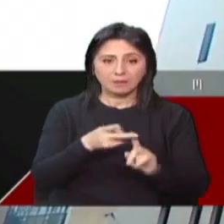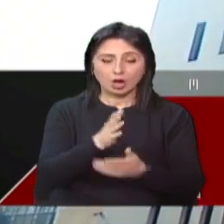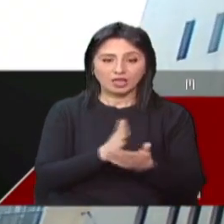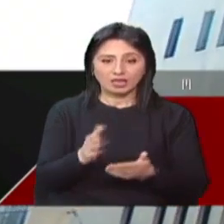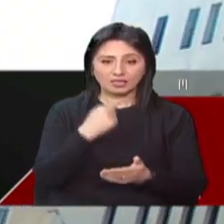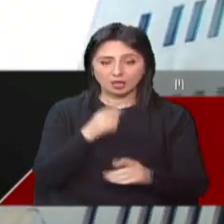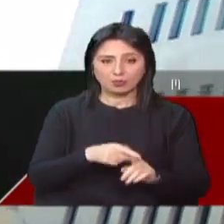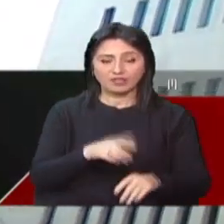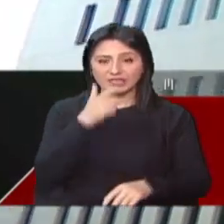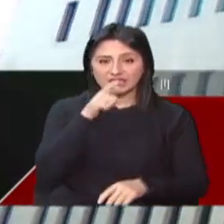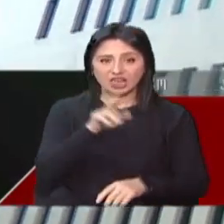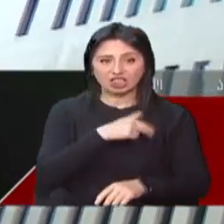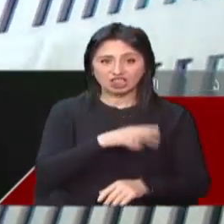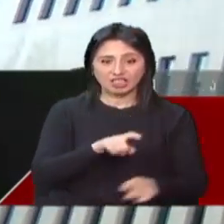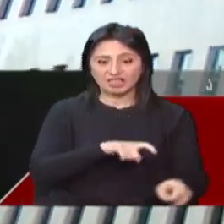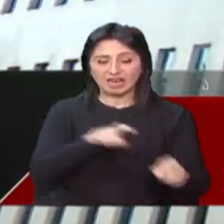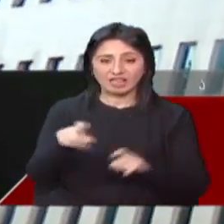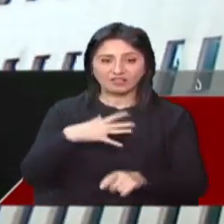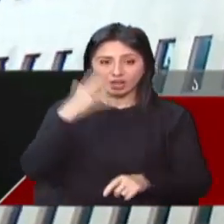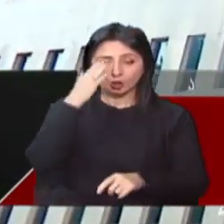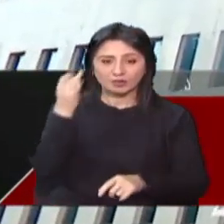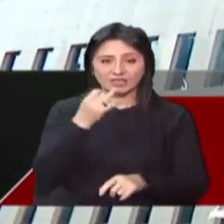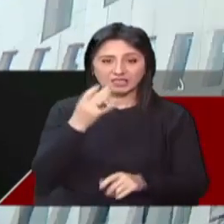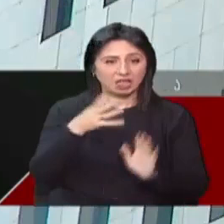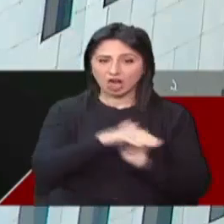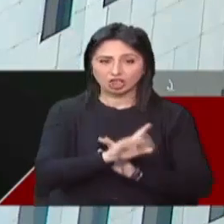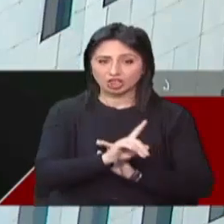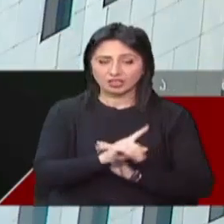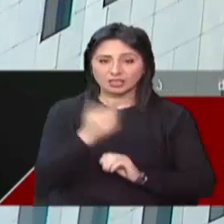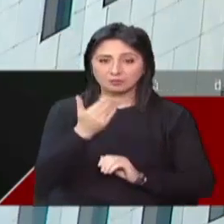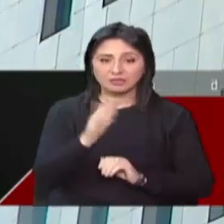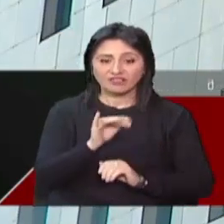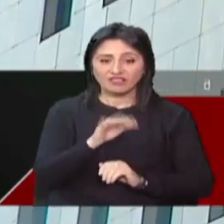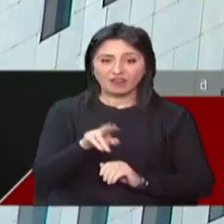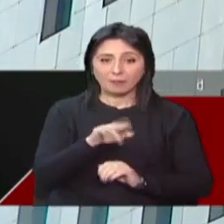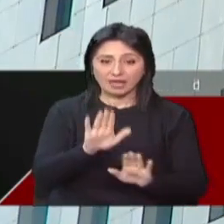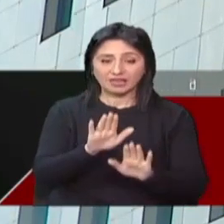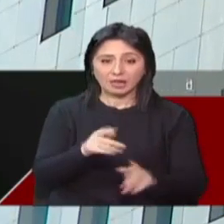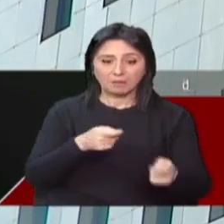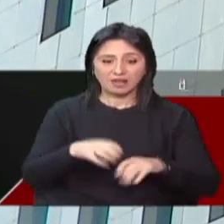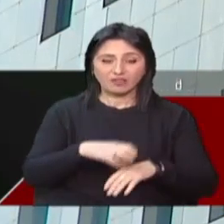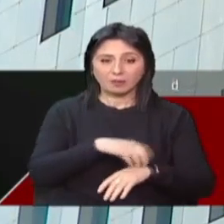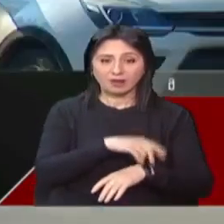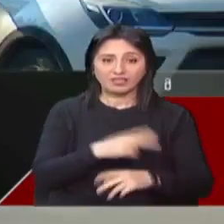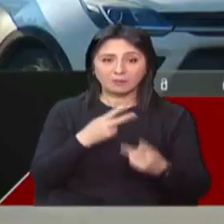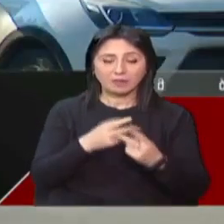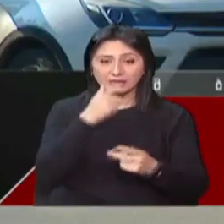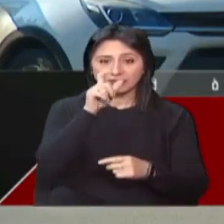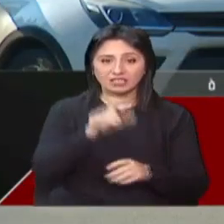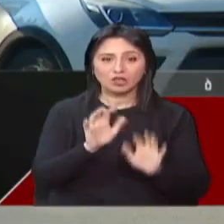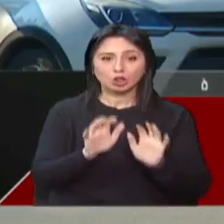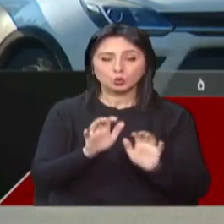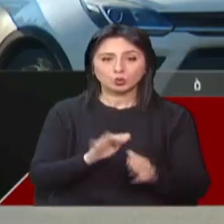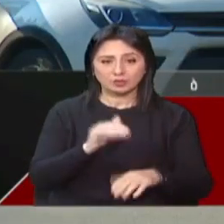natsilis tkmit ki Saakashvilis klinikidan gadaqvana kartvelose mis interesebshi ar shedis radgan misi Viva Medchi qopna martveli partiistvis patimar Saakashvilze